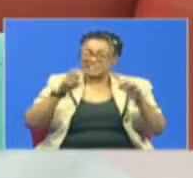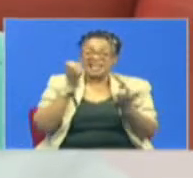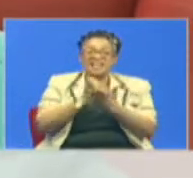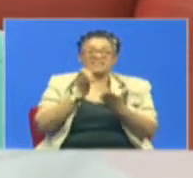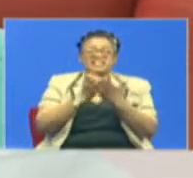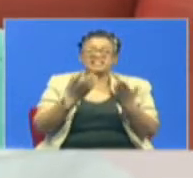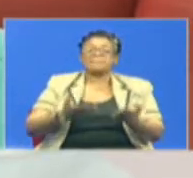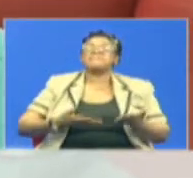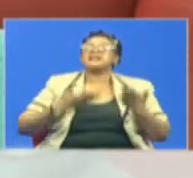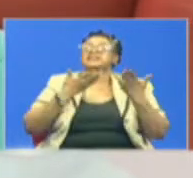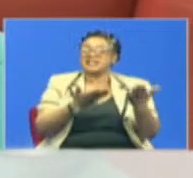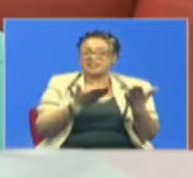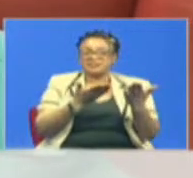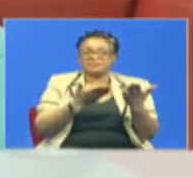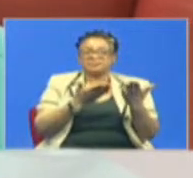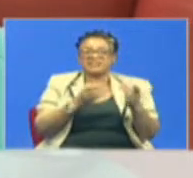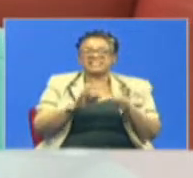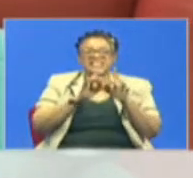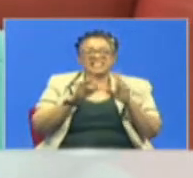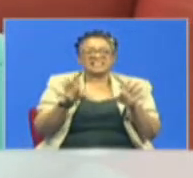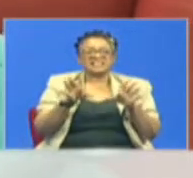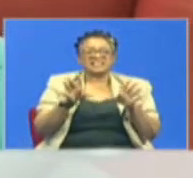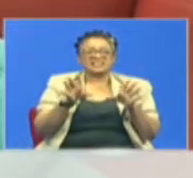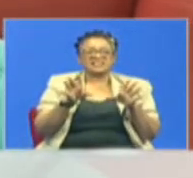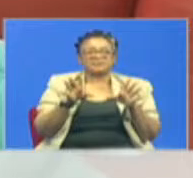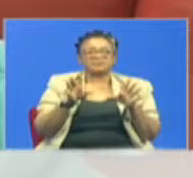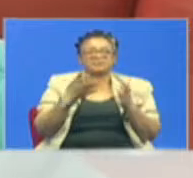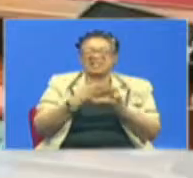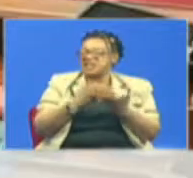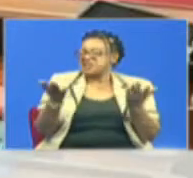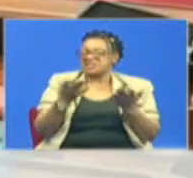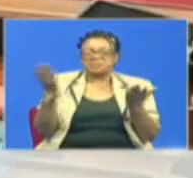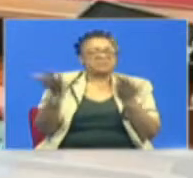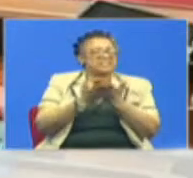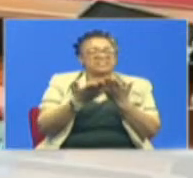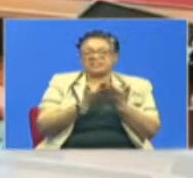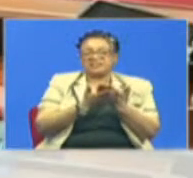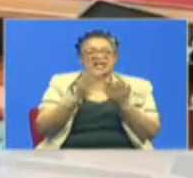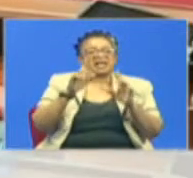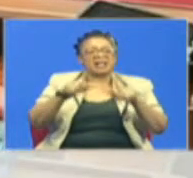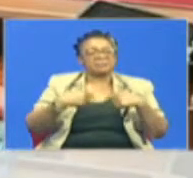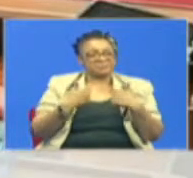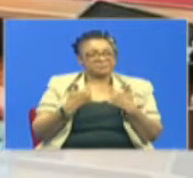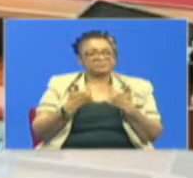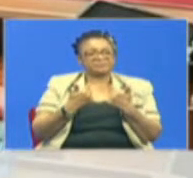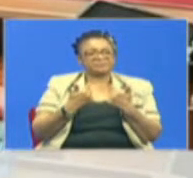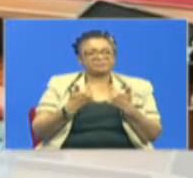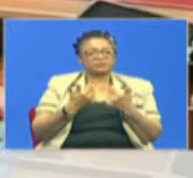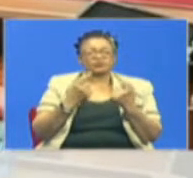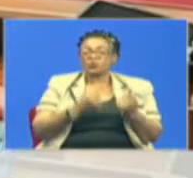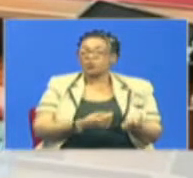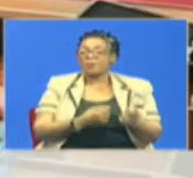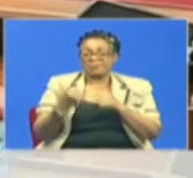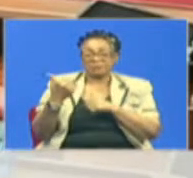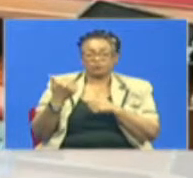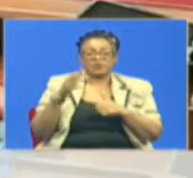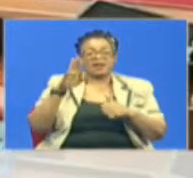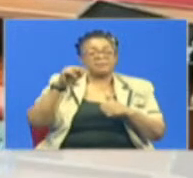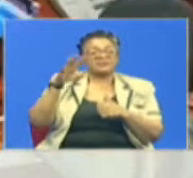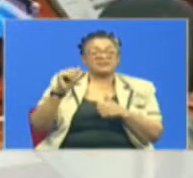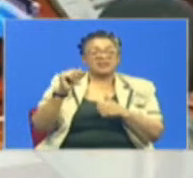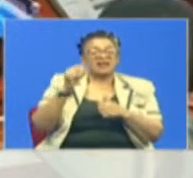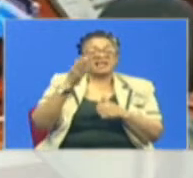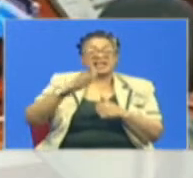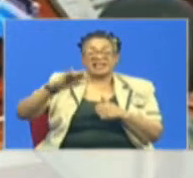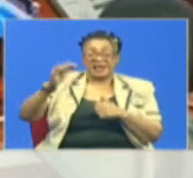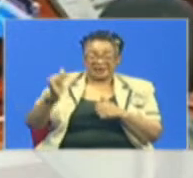here and disregard any unsubstantiated claims. Waiguru alibanduliwa na wawakilishi wa bunge la Kirinyaga kwa tuhuma